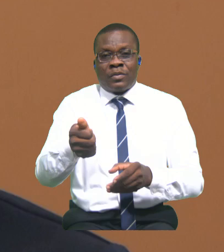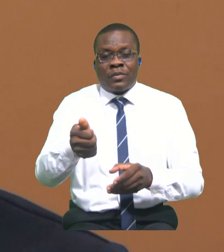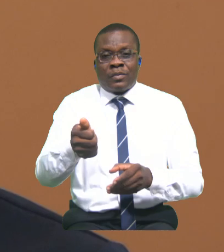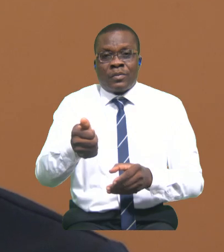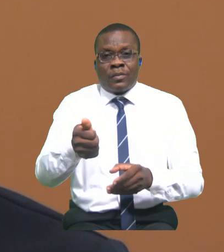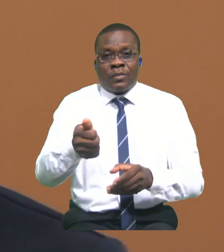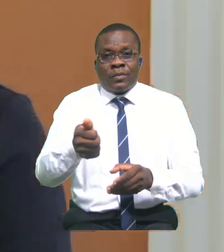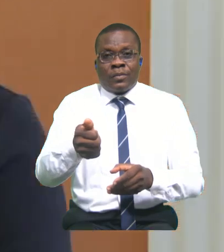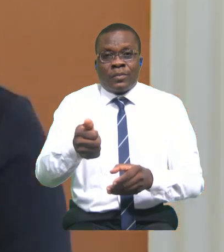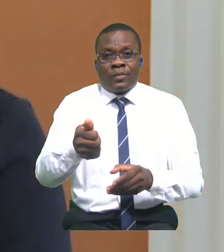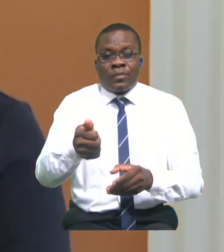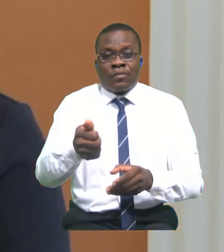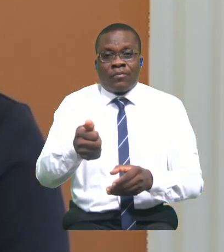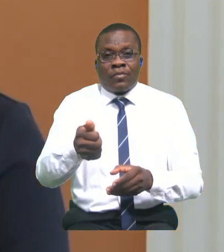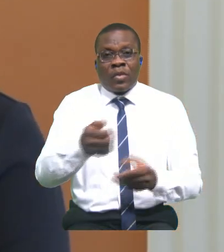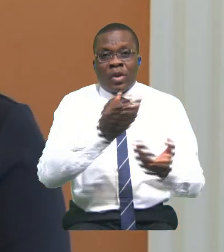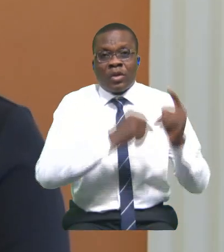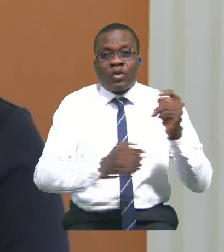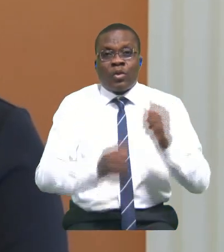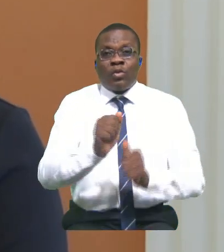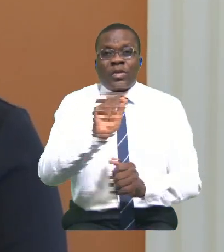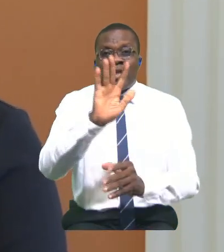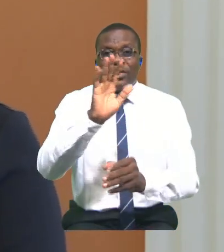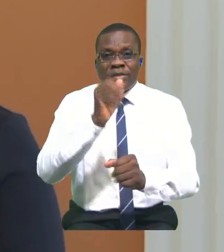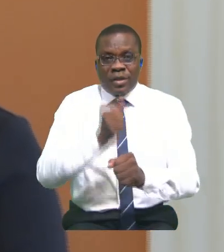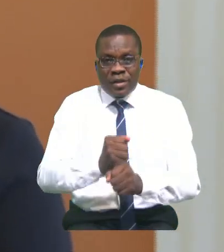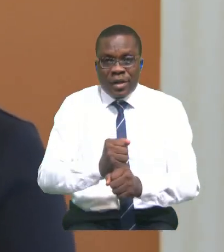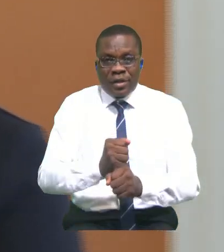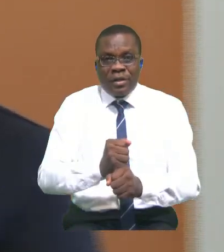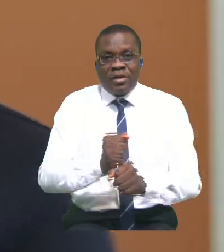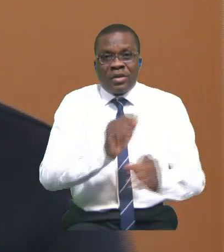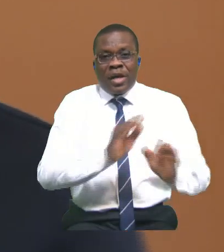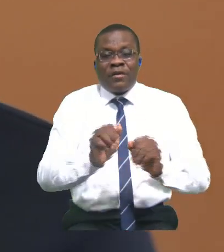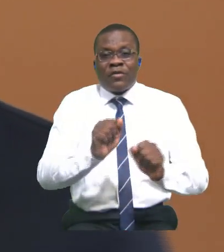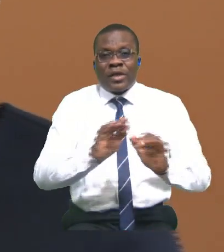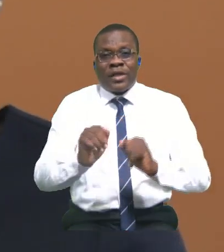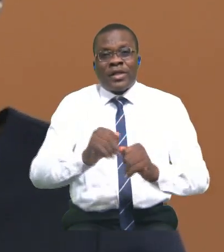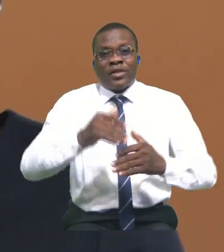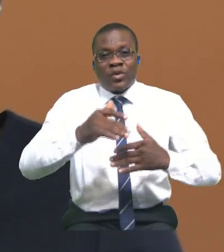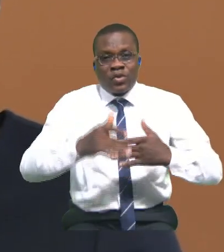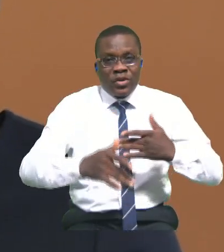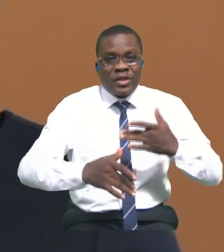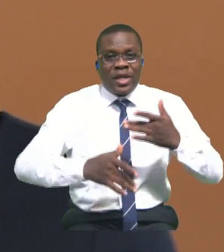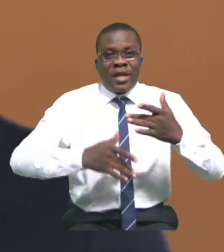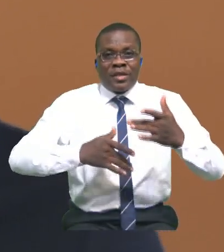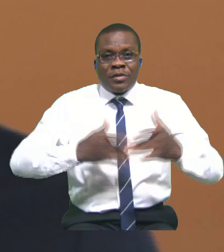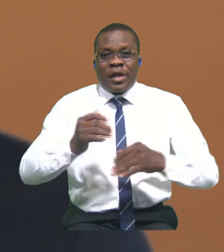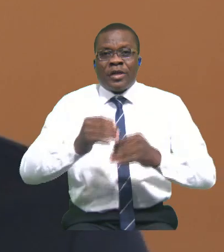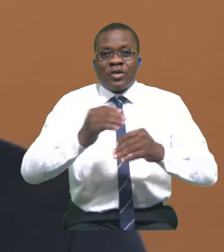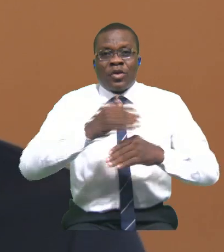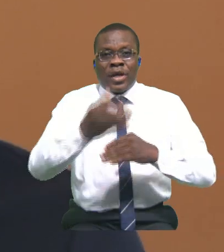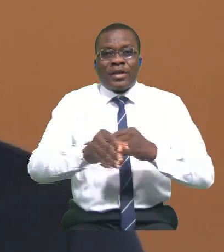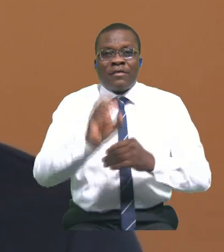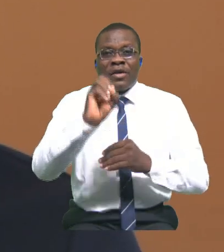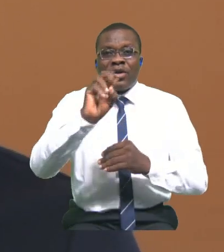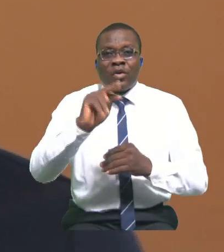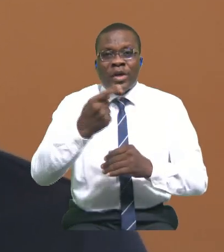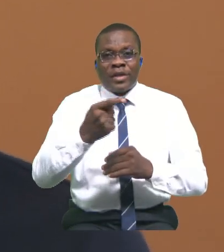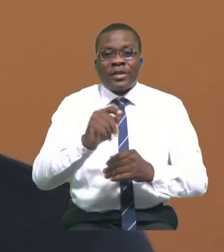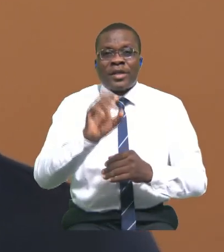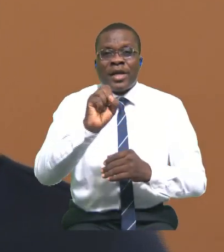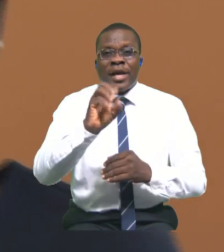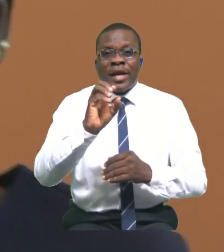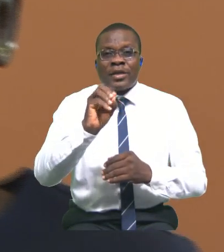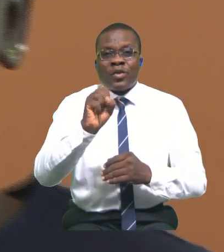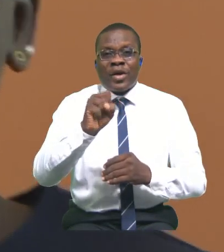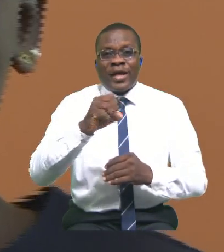semblable depuis près de 5 ans elle mène des actions de sensibilisation à travers leur ONG SOS cancer